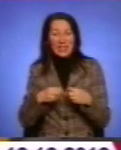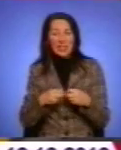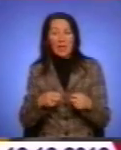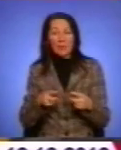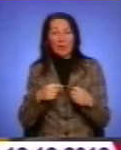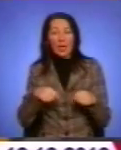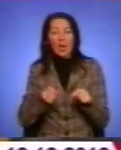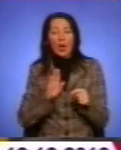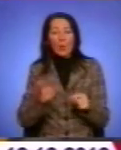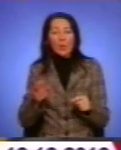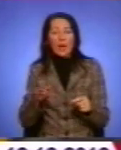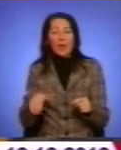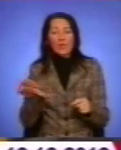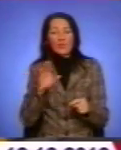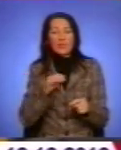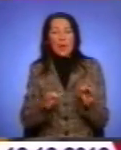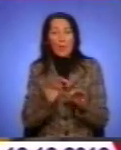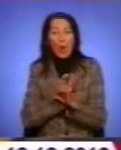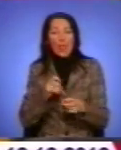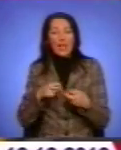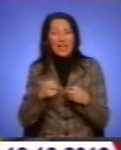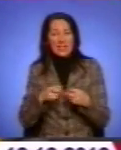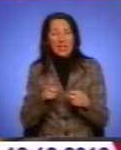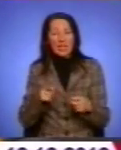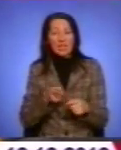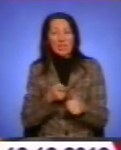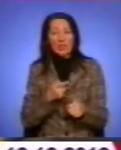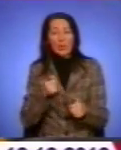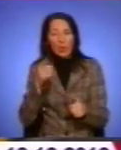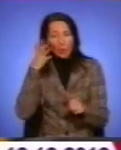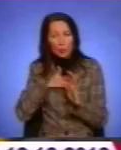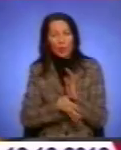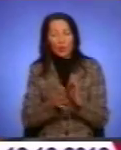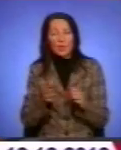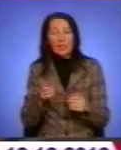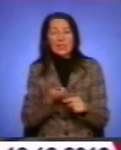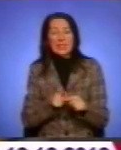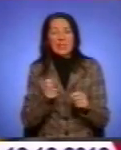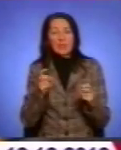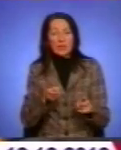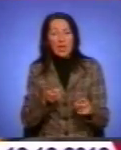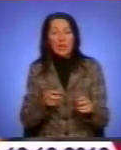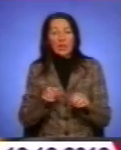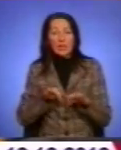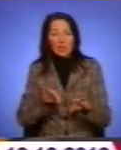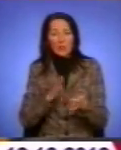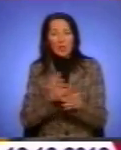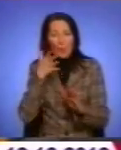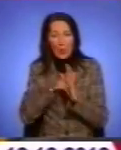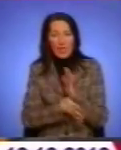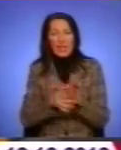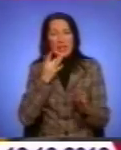всепогодна резина, як називали деякі водії. Хоча ми розуміємо, що якщо це технологічний транспорт спеціалізований, то є поняття літня резина і зимова.